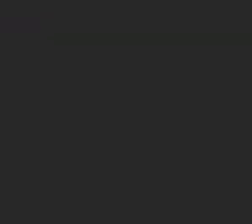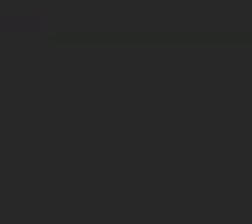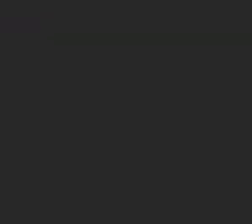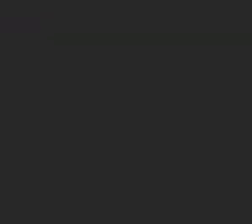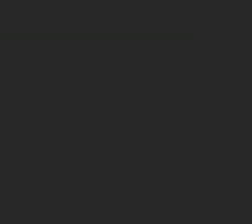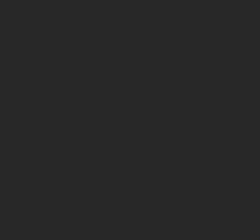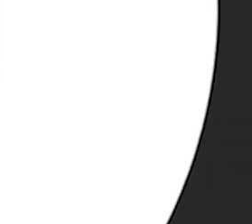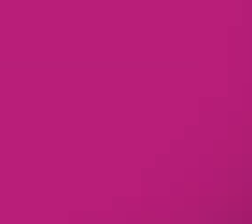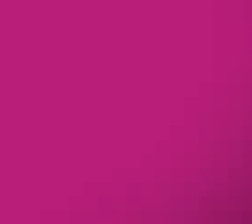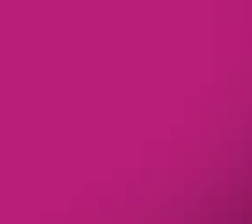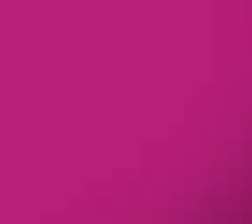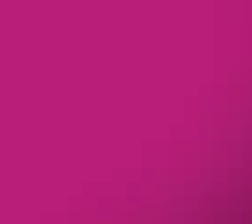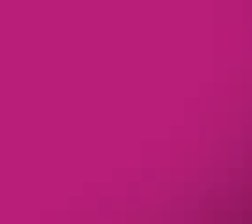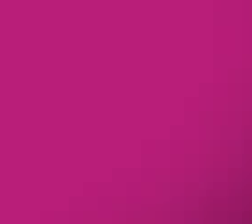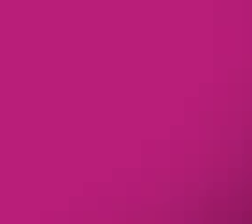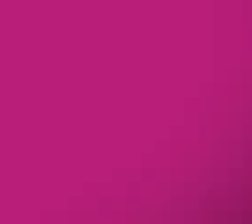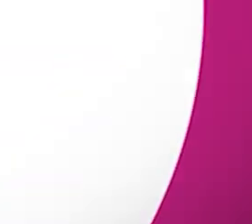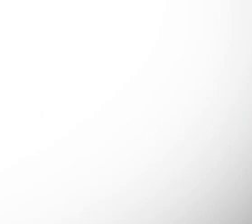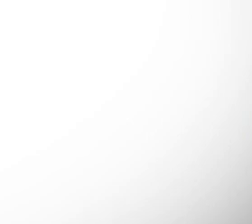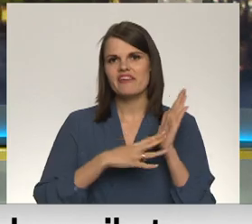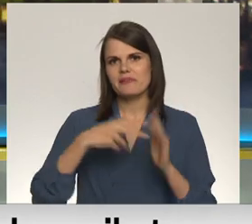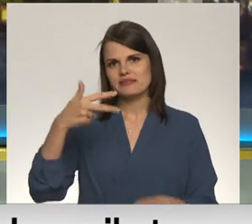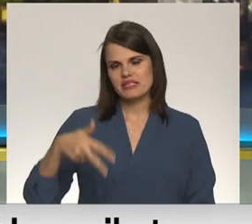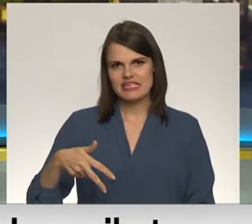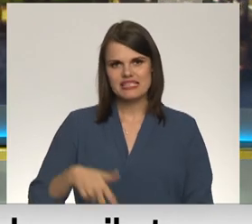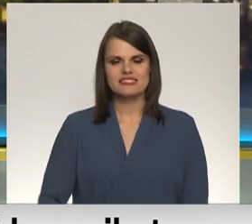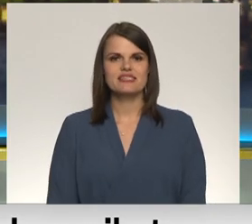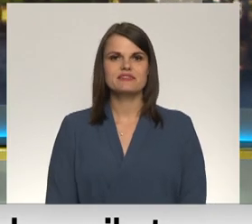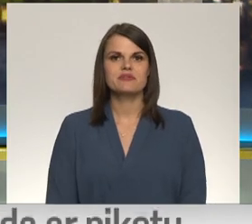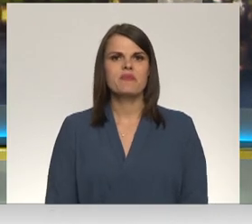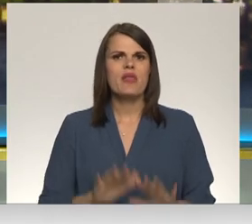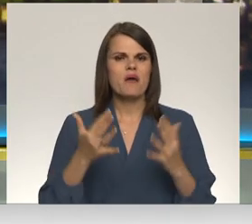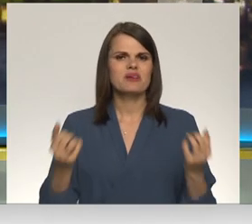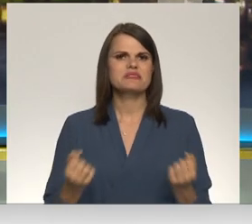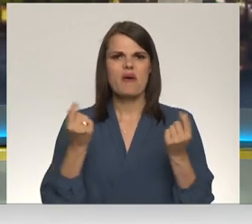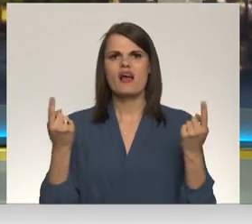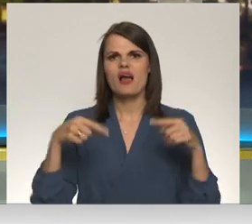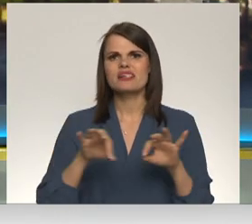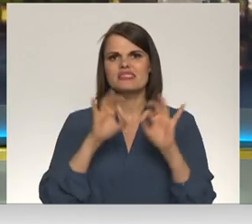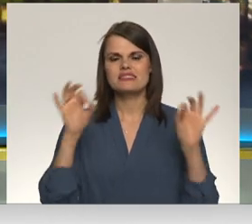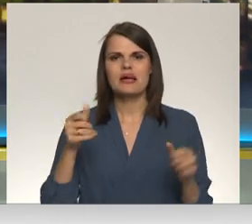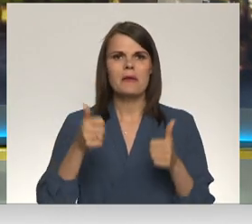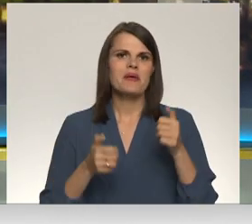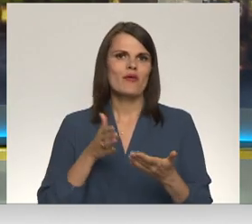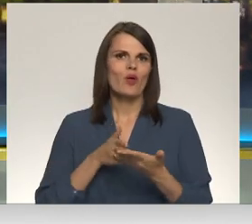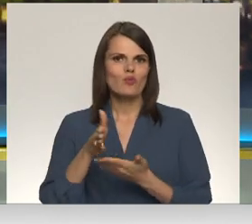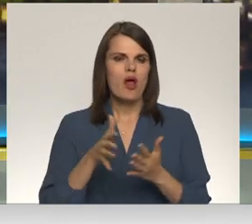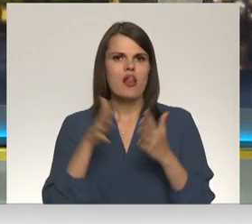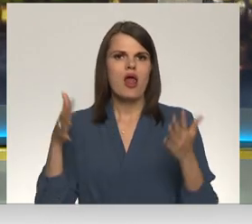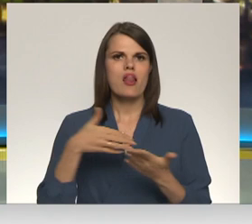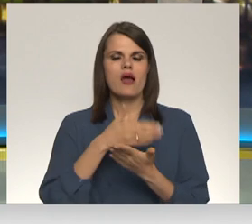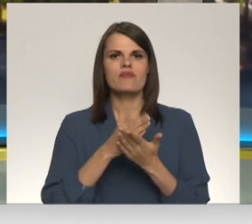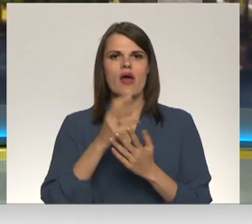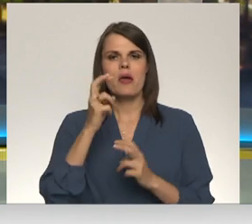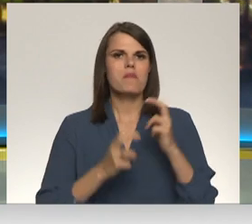Re, viss ēters ir te! Bet smaga krīze sākusies piena nozarē. Lielākā daļa